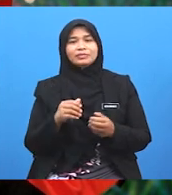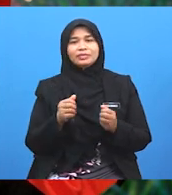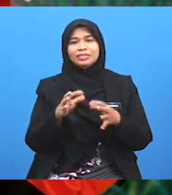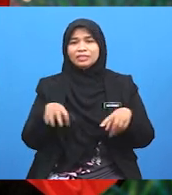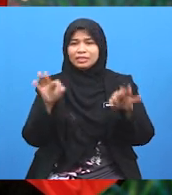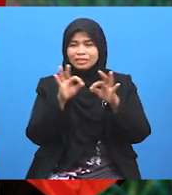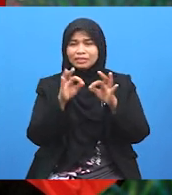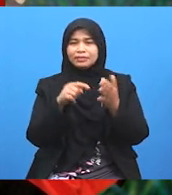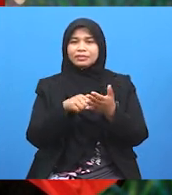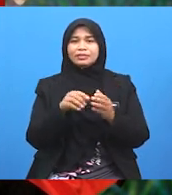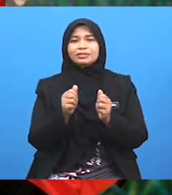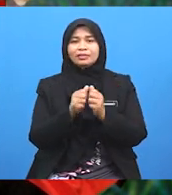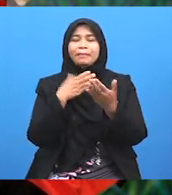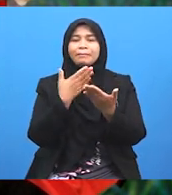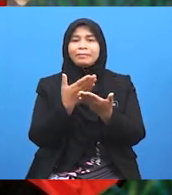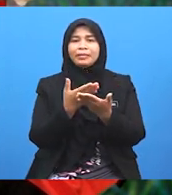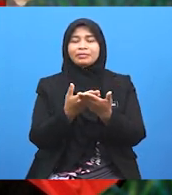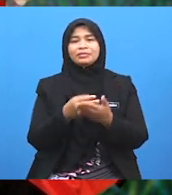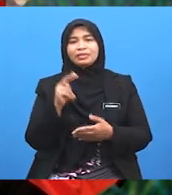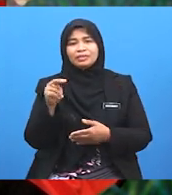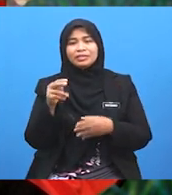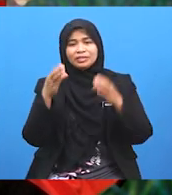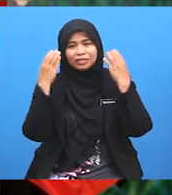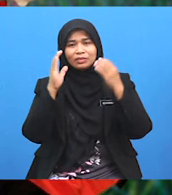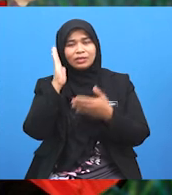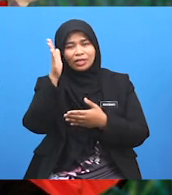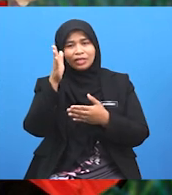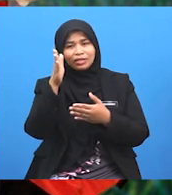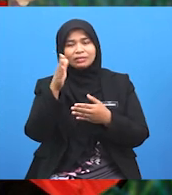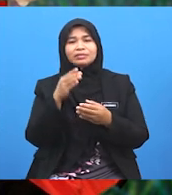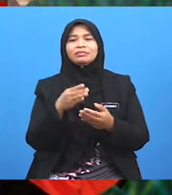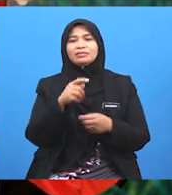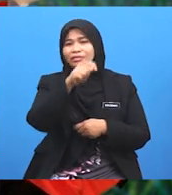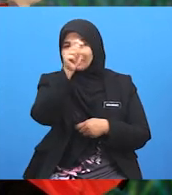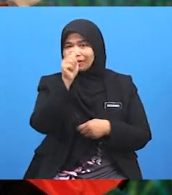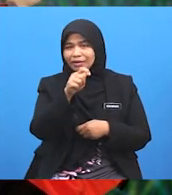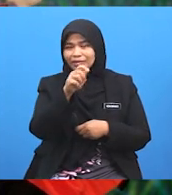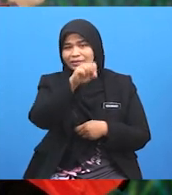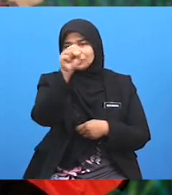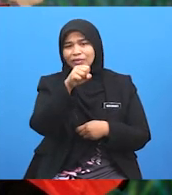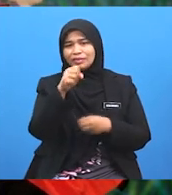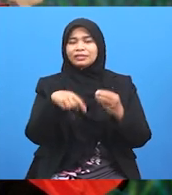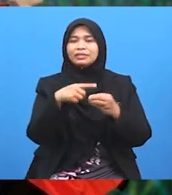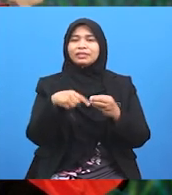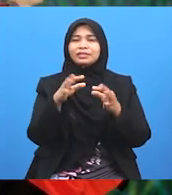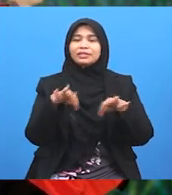ini dengan teliti. Nanti cikgu akan tunjukkan soalan berkaitan cerita ini.